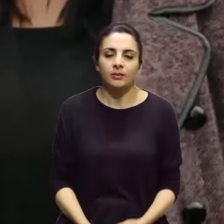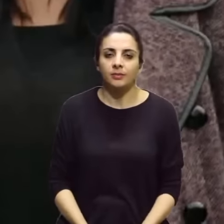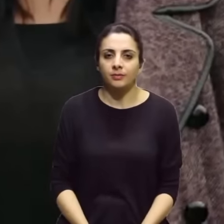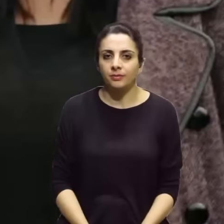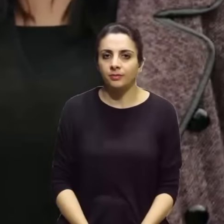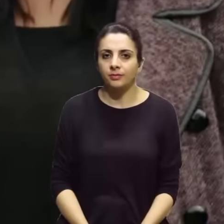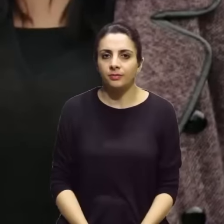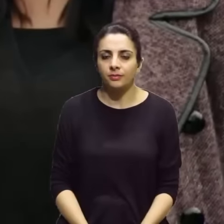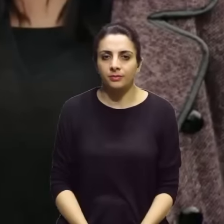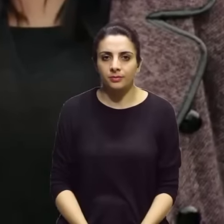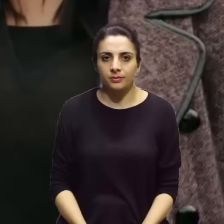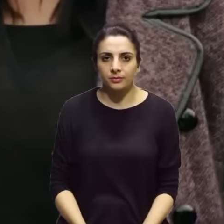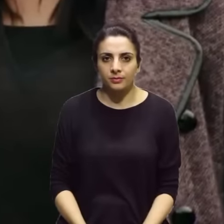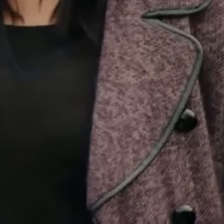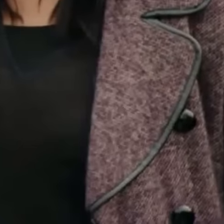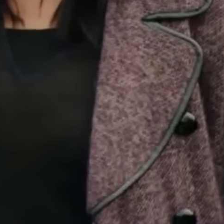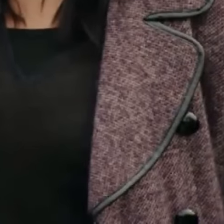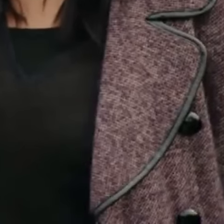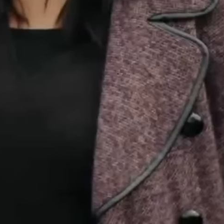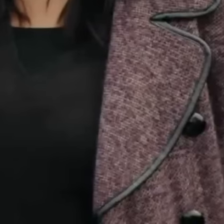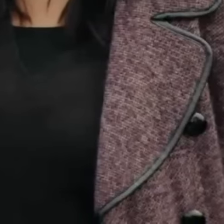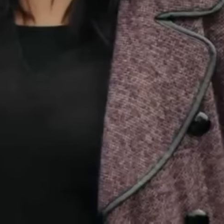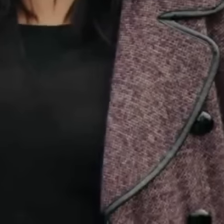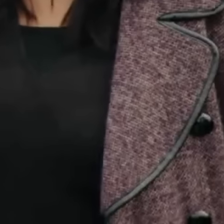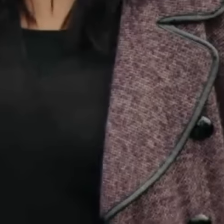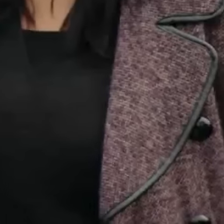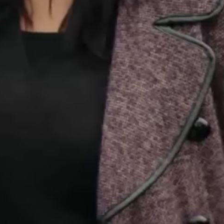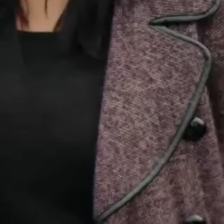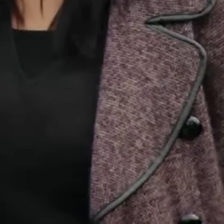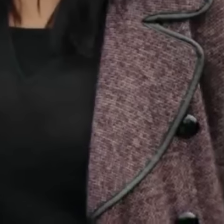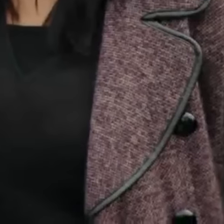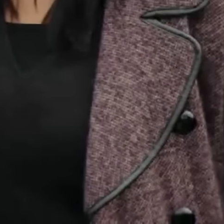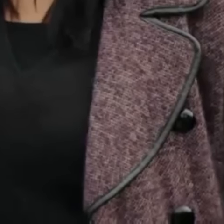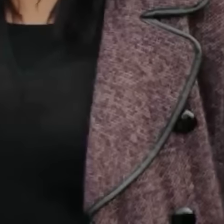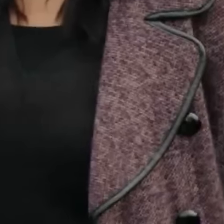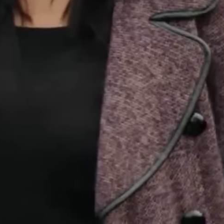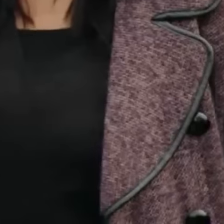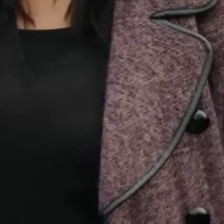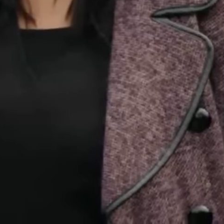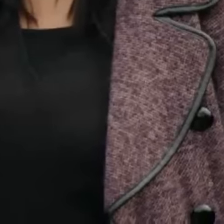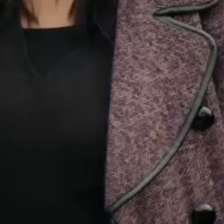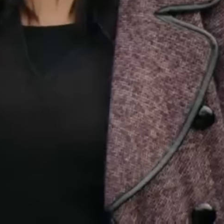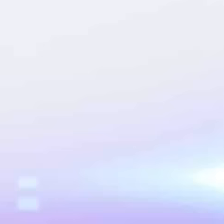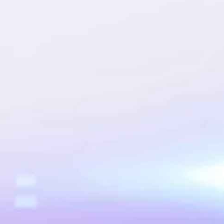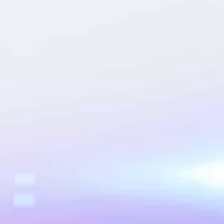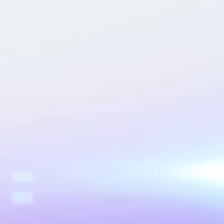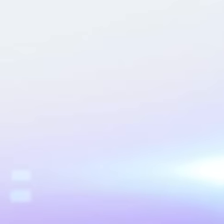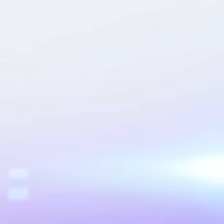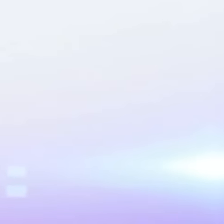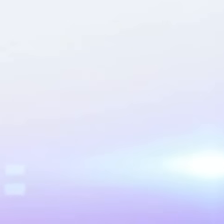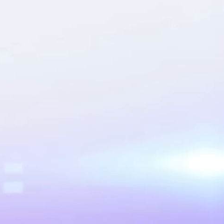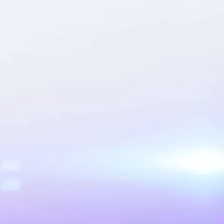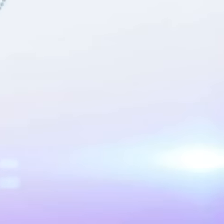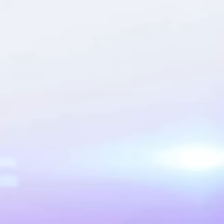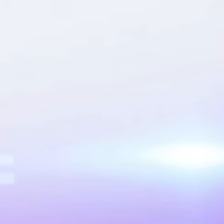Gözden yiten fotoğrafçının ardından merak ve kaygıyla bakıyorlar. Birbirlerine bakıp yeniden başlarını yola çevirdiler.